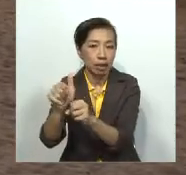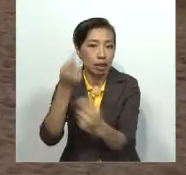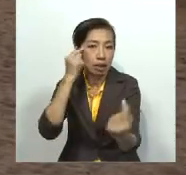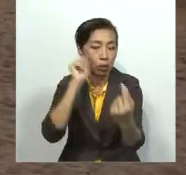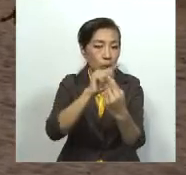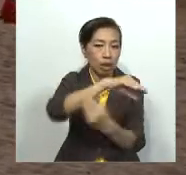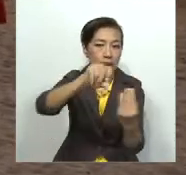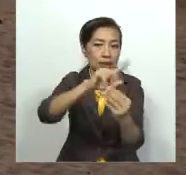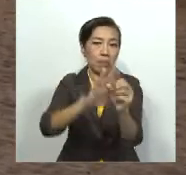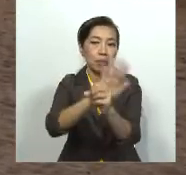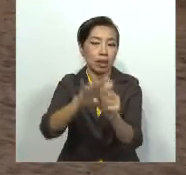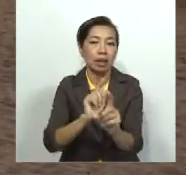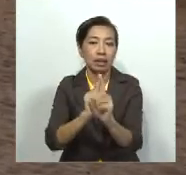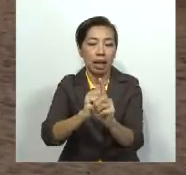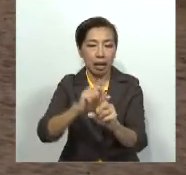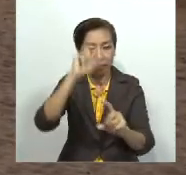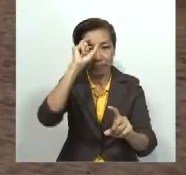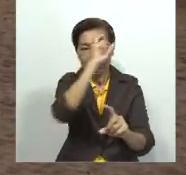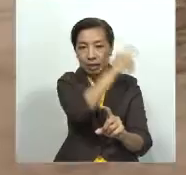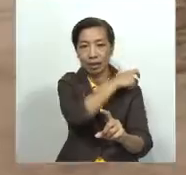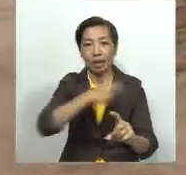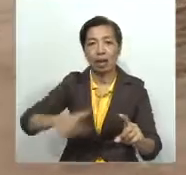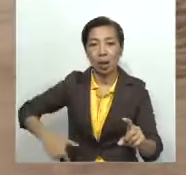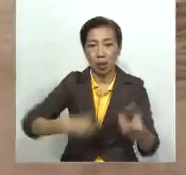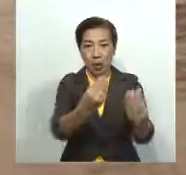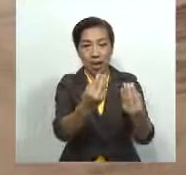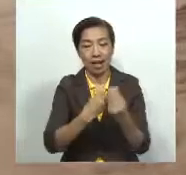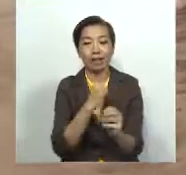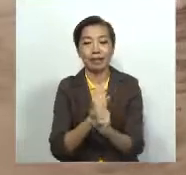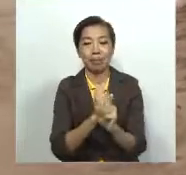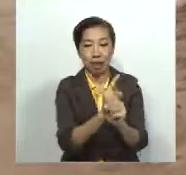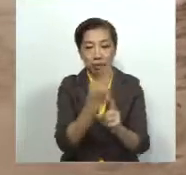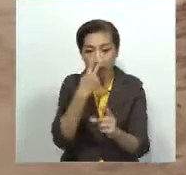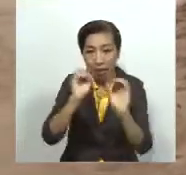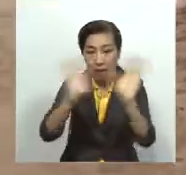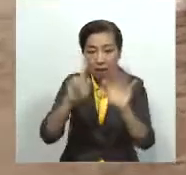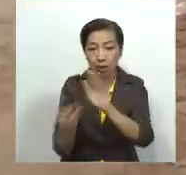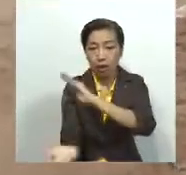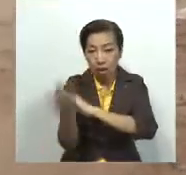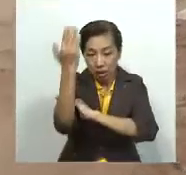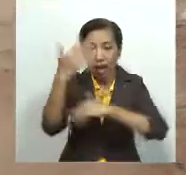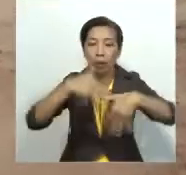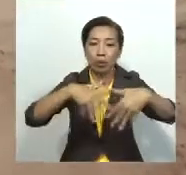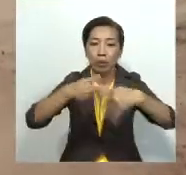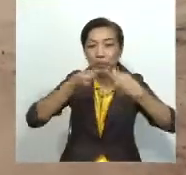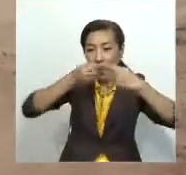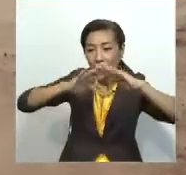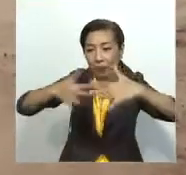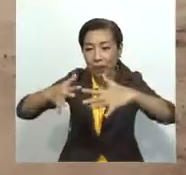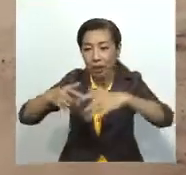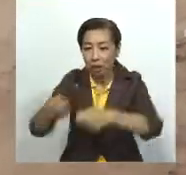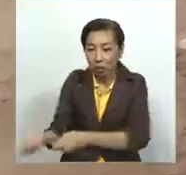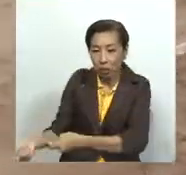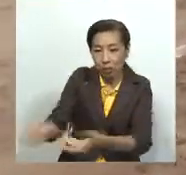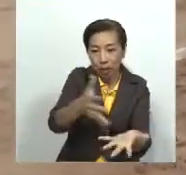หลักความพอเพียงตามที่ในหลวงรัชกาลที่9ส่งมอบให้จะเห็นได้จากในยามเช้าค่ะที่ออกมาทอดแหหาปล